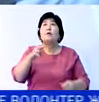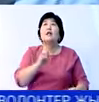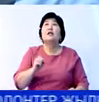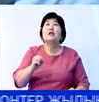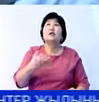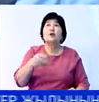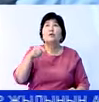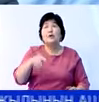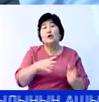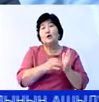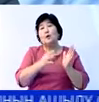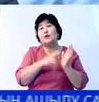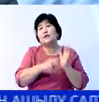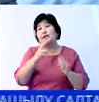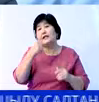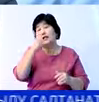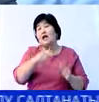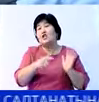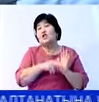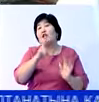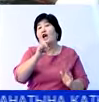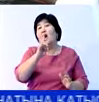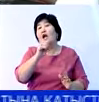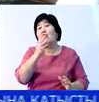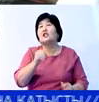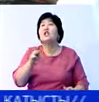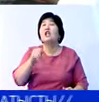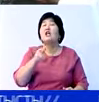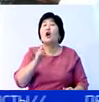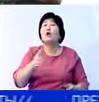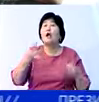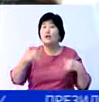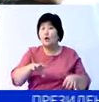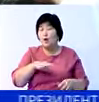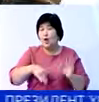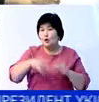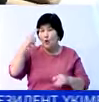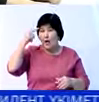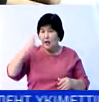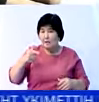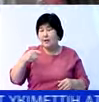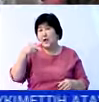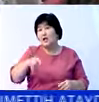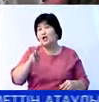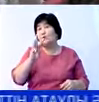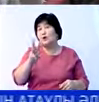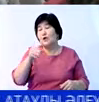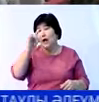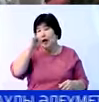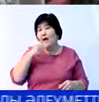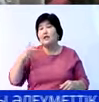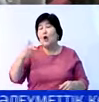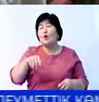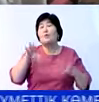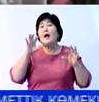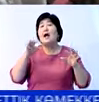Естәулетұлы 1982 жылдың 7-ші қарашасында Жаңаорған ауданда дүниеге келген. Жоғары білімді 2003 жылы Қазақ гуманитарлық